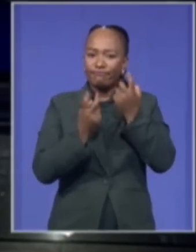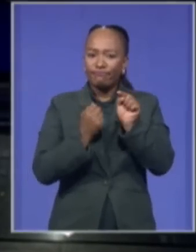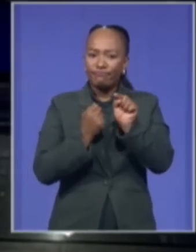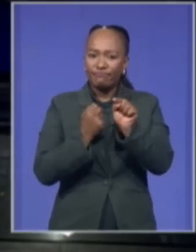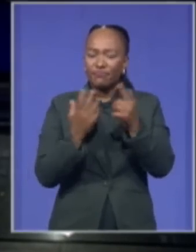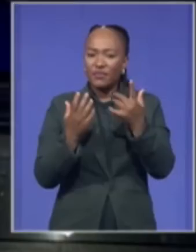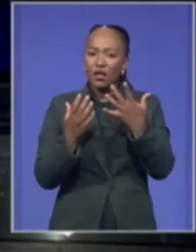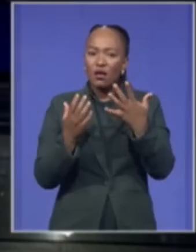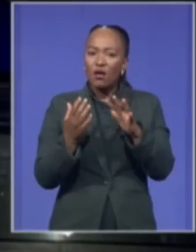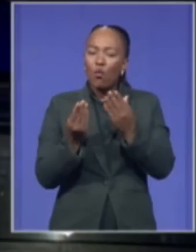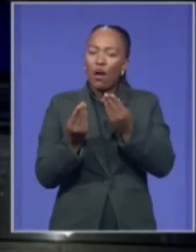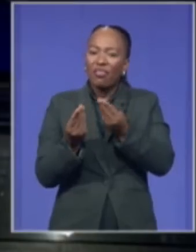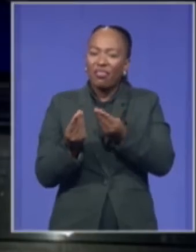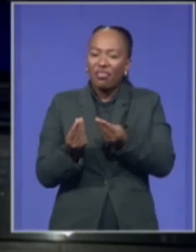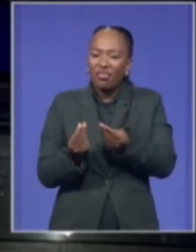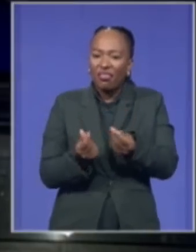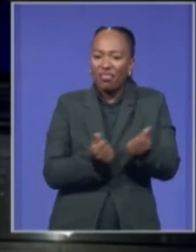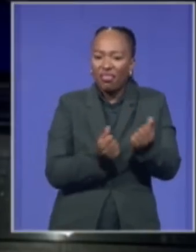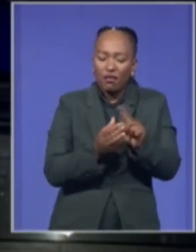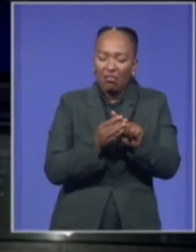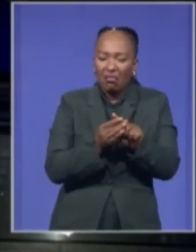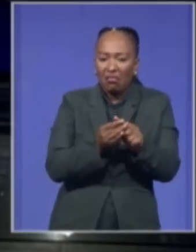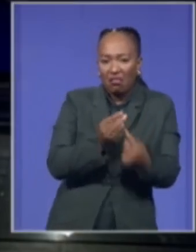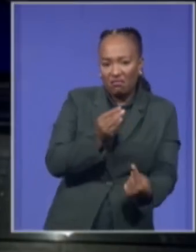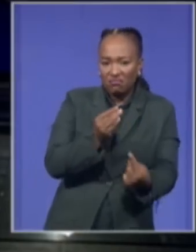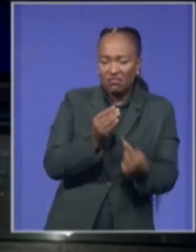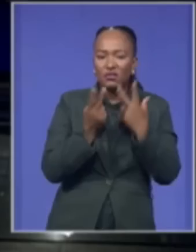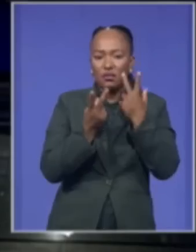ba kwentswe ke ho ritsa ha seretse.